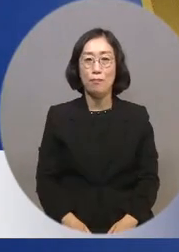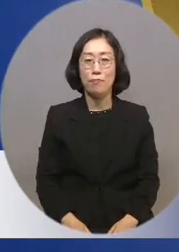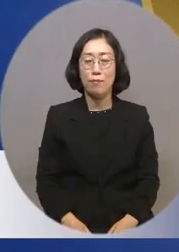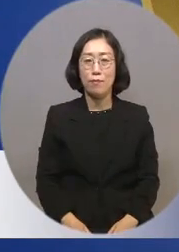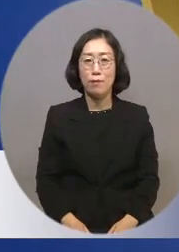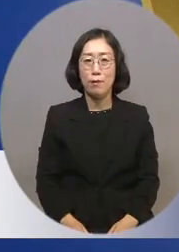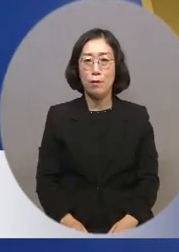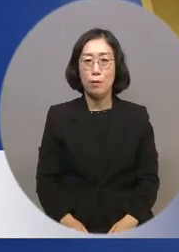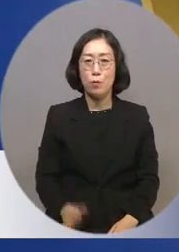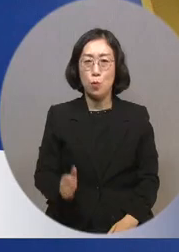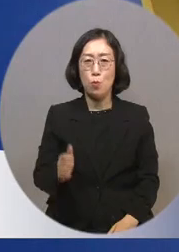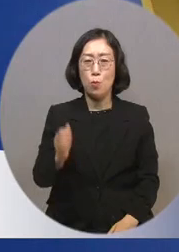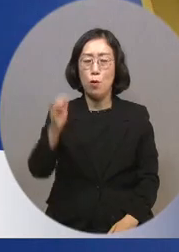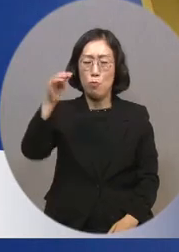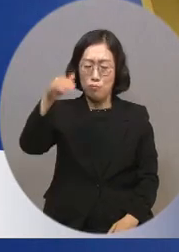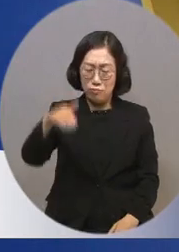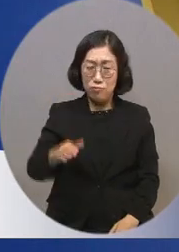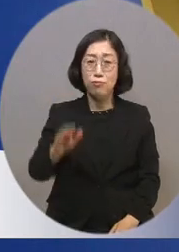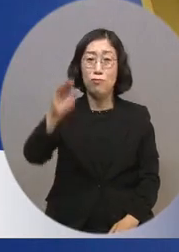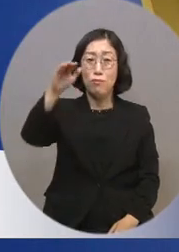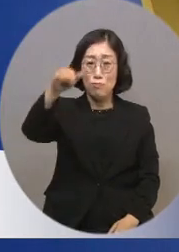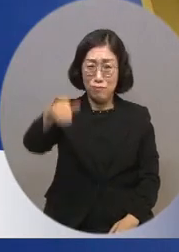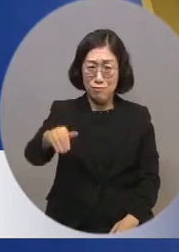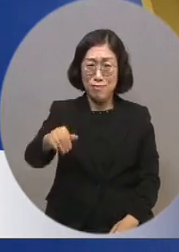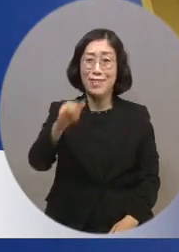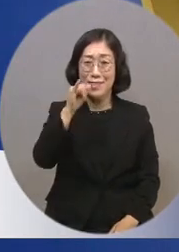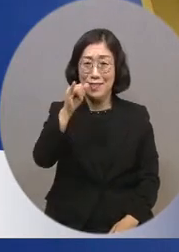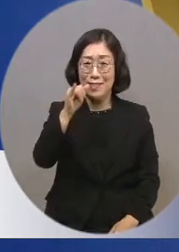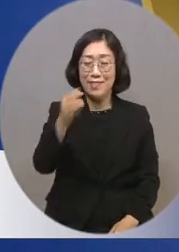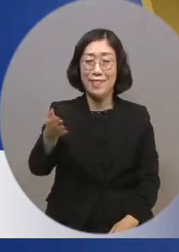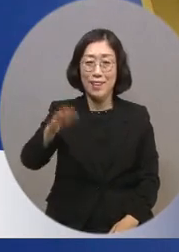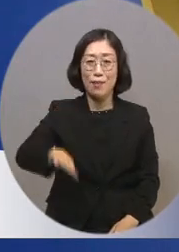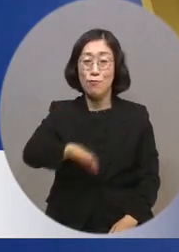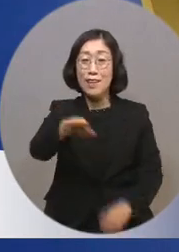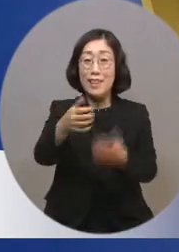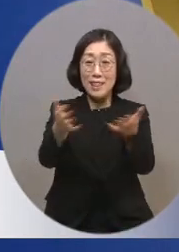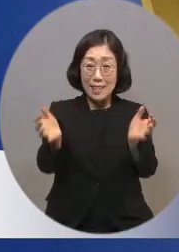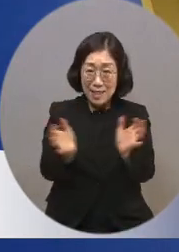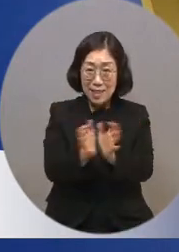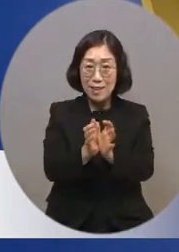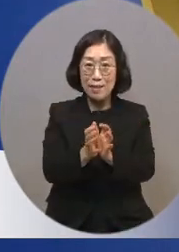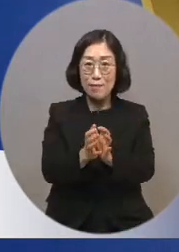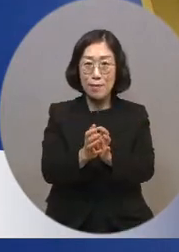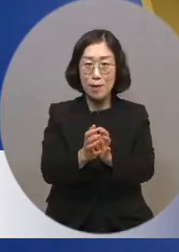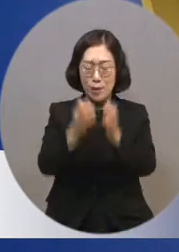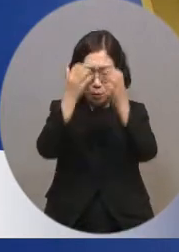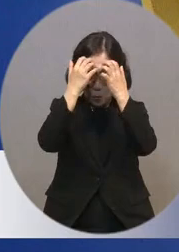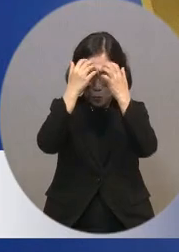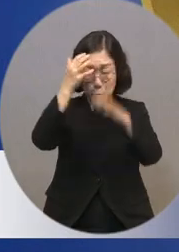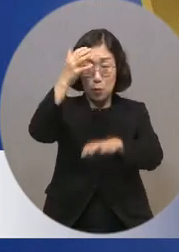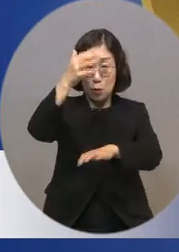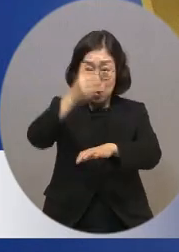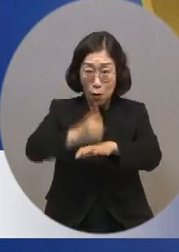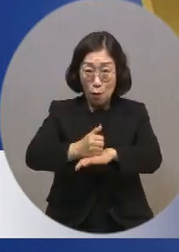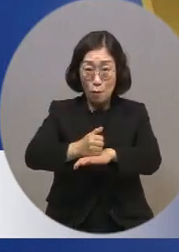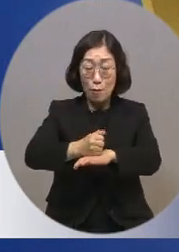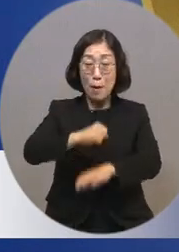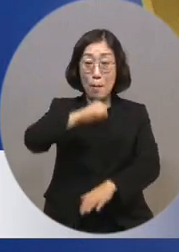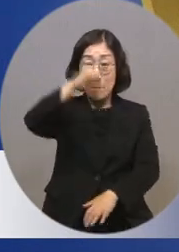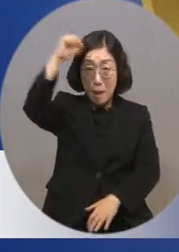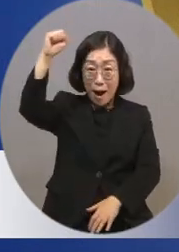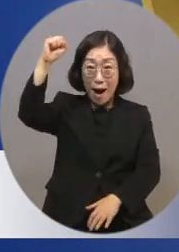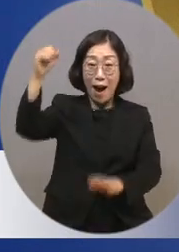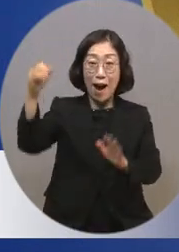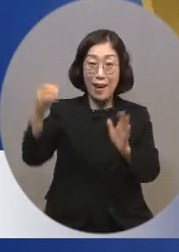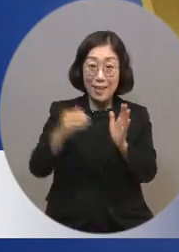기복이 있으면서 안 좋았던 적이 많았는데 결과적으로 저희가 고생 끝에 낙이 온다고